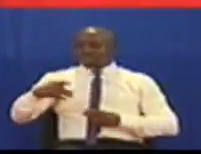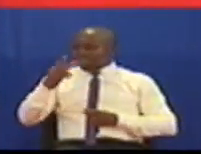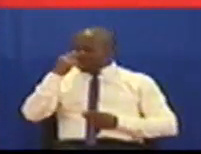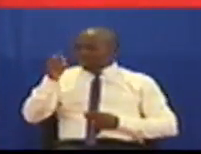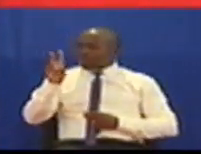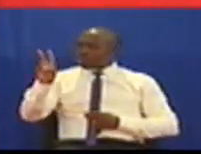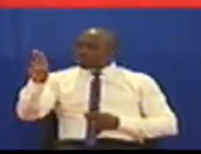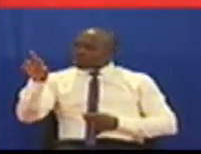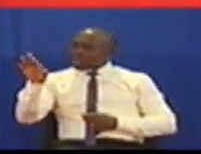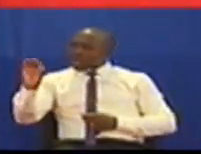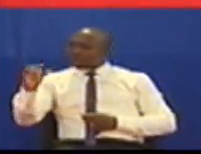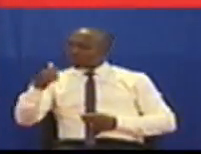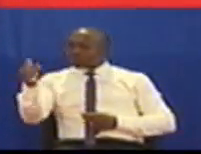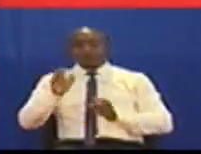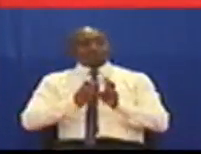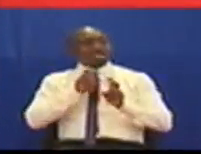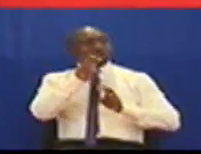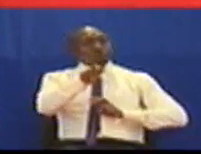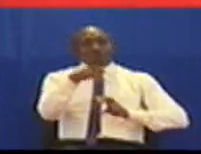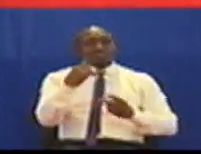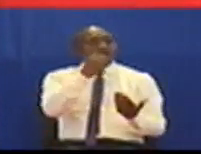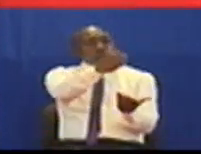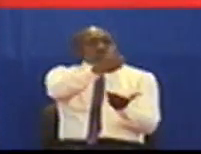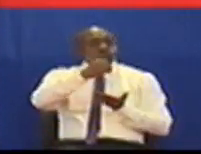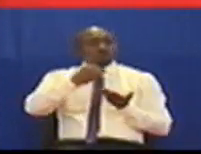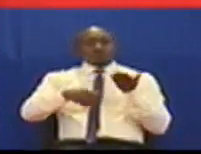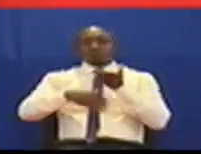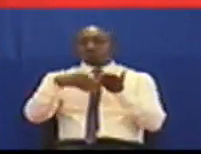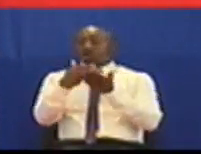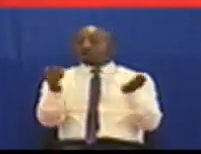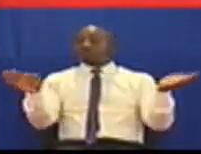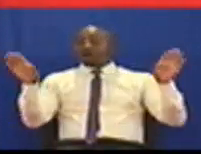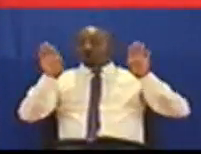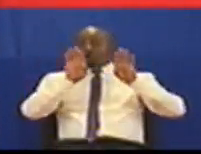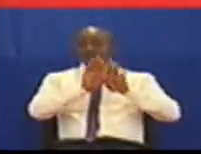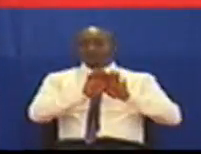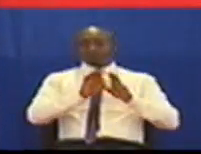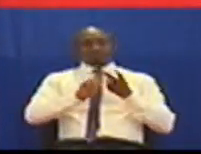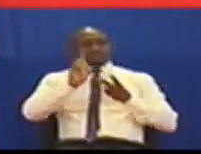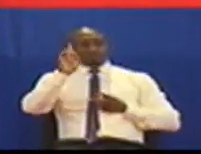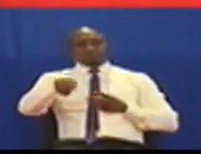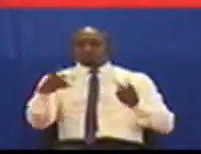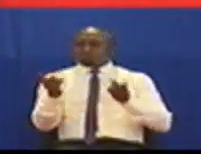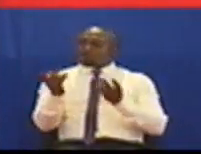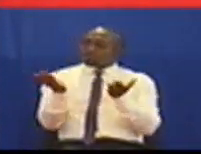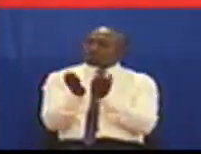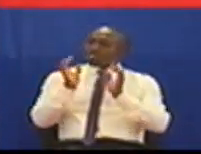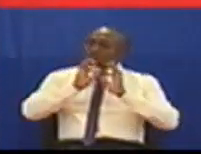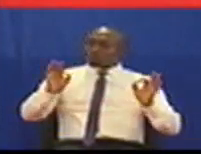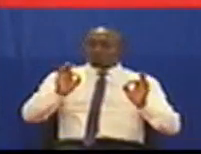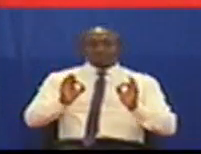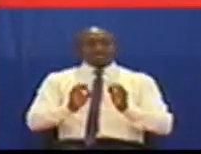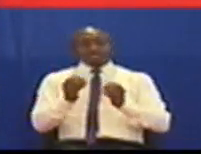ilifanyaje siku yenyewe ikarukwa tukupata fedha za maboma. Lakini wakati huo tuna shule nzuri sana, high school kubwa sana